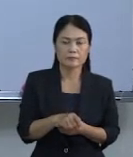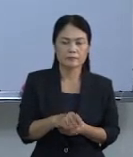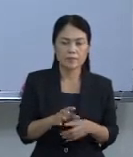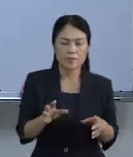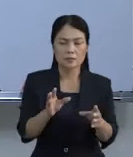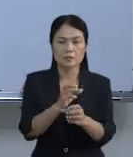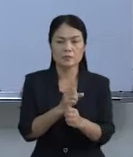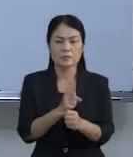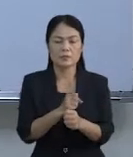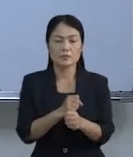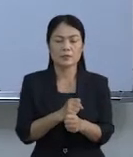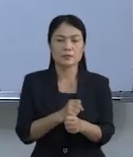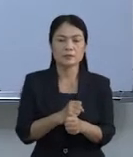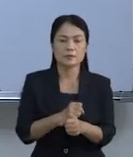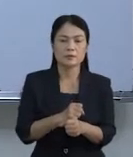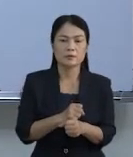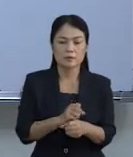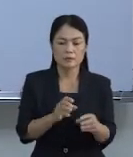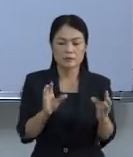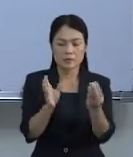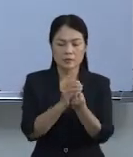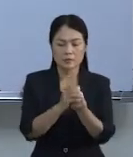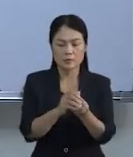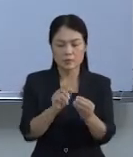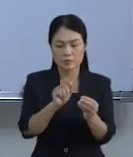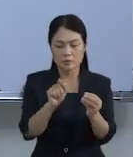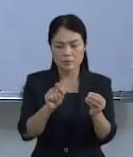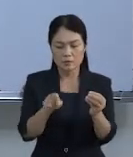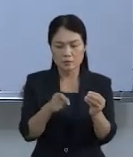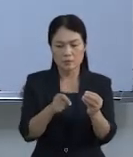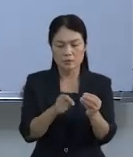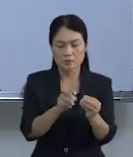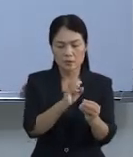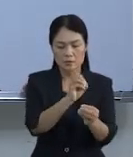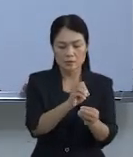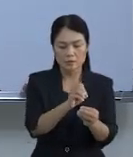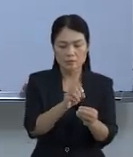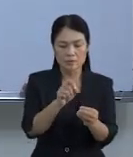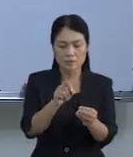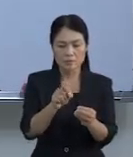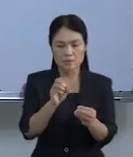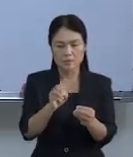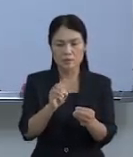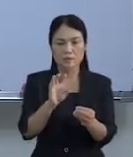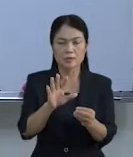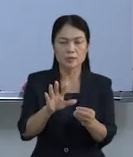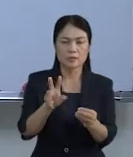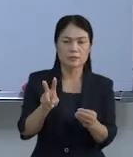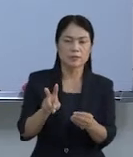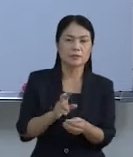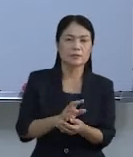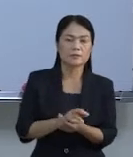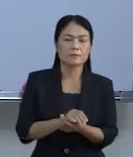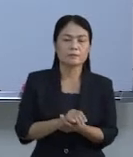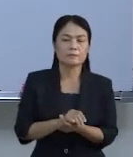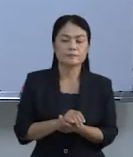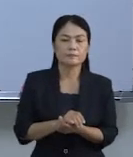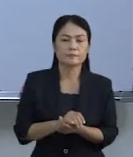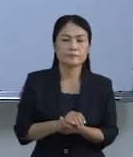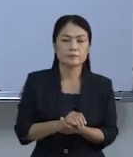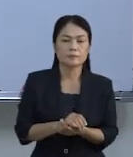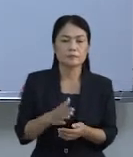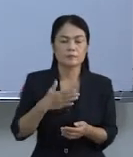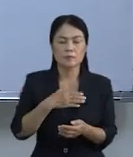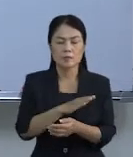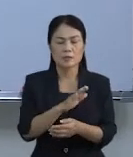bán chúng luôn tu sập phía sôn cho sôn há sập sập pi và vũ kết